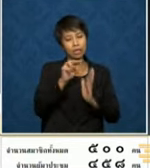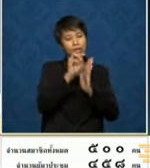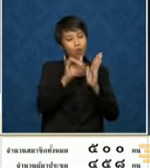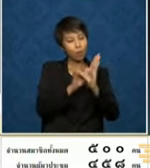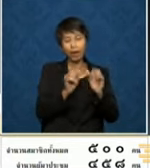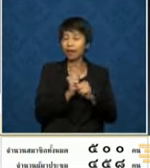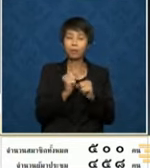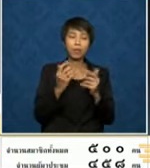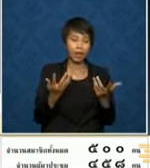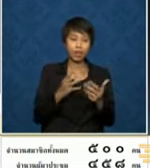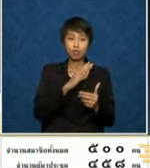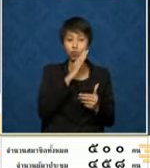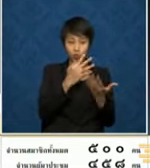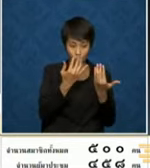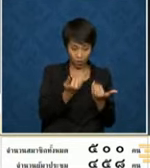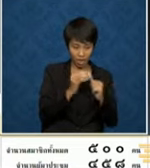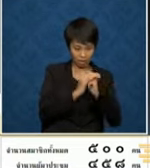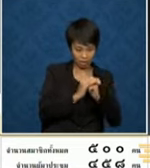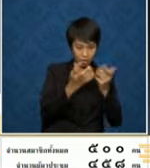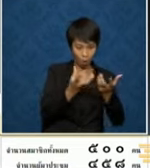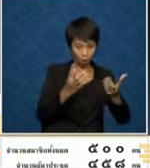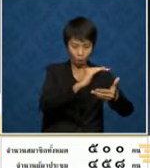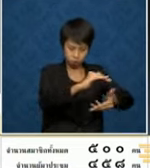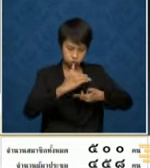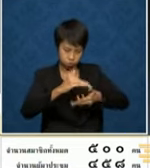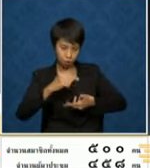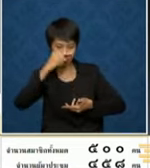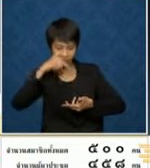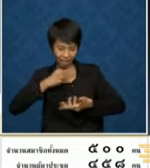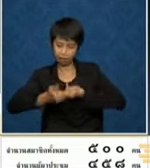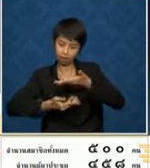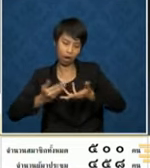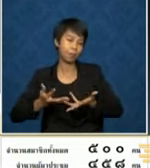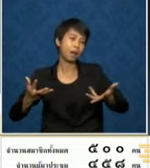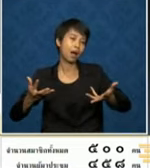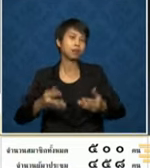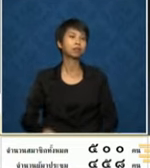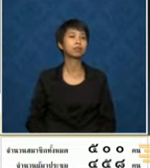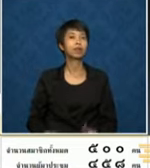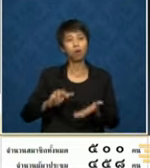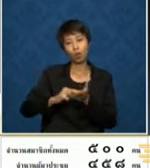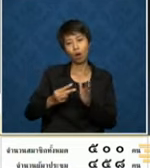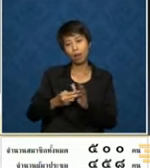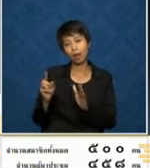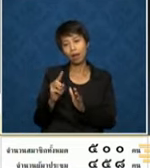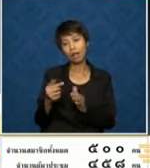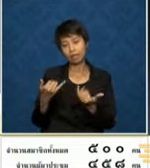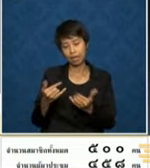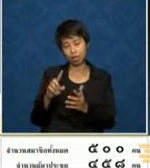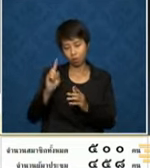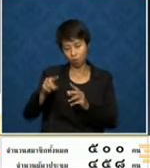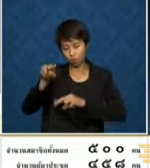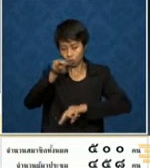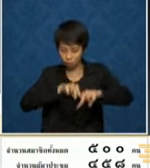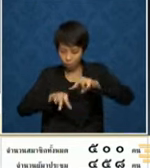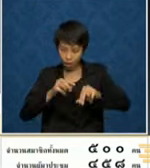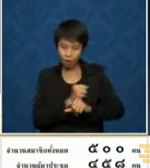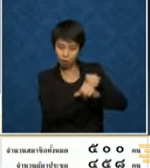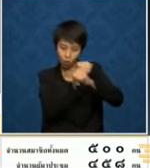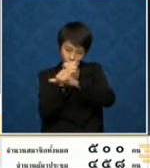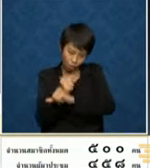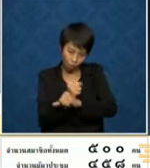ไรกับเรื่องนี้เมื่อจีนกำลังรุกคืบเข้ามาเรื่อยๆนะคะดิฉันไม่ได้บอกว่าเราต้องปกป้องคุ้มครองทุกอุตสาหกรรมนะคะกับประเทศปิดห